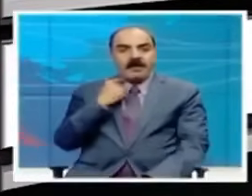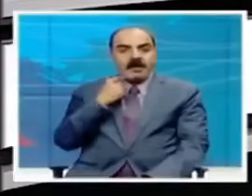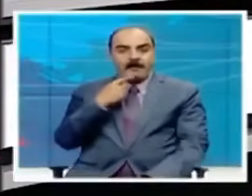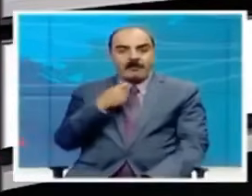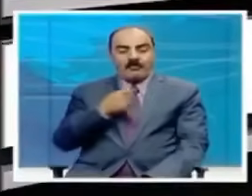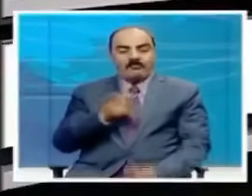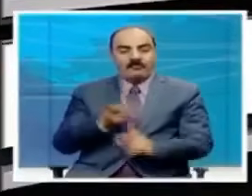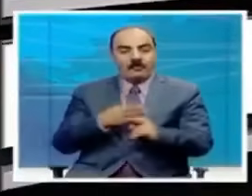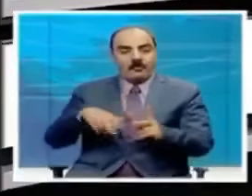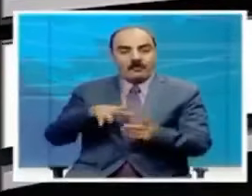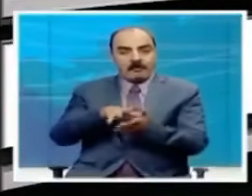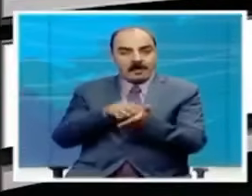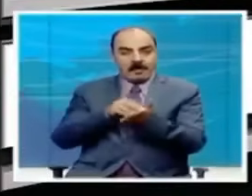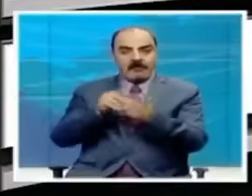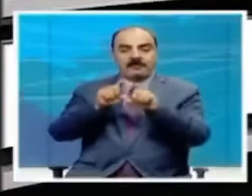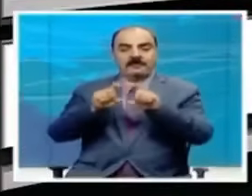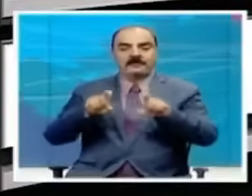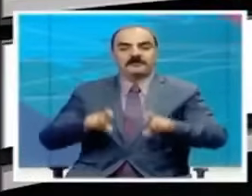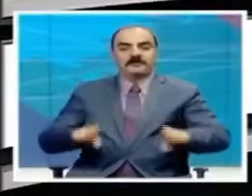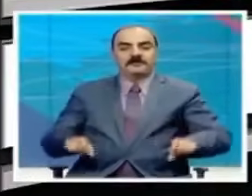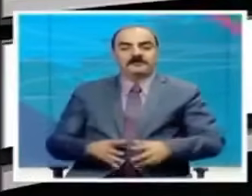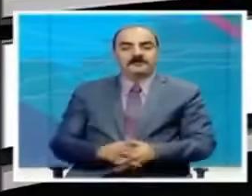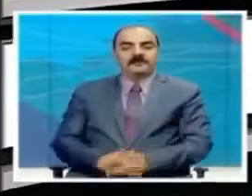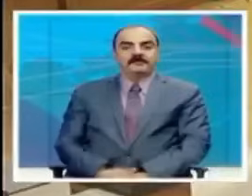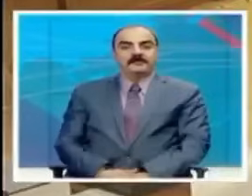توفيق، أهلا بمشاهدينا الكرام. ونبدأ الخامسة بالعناوين.